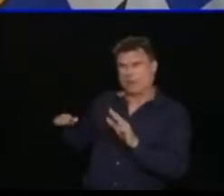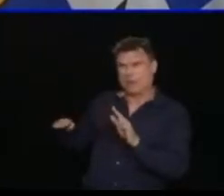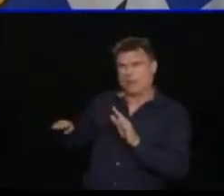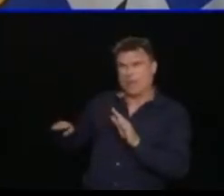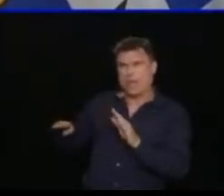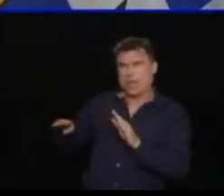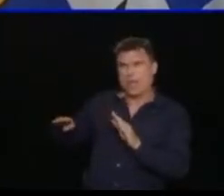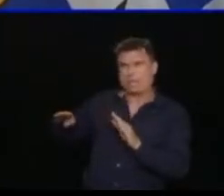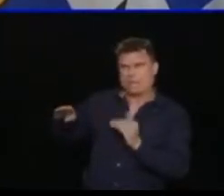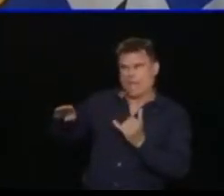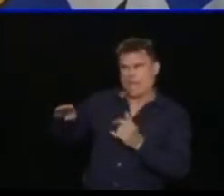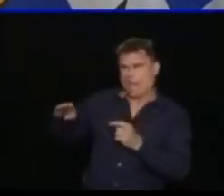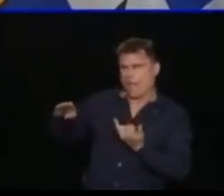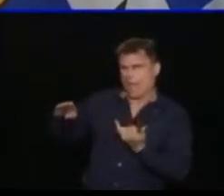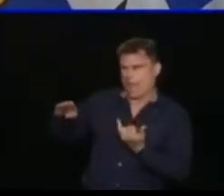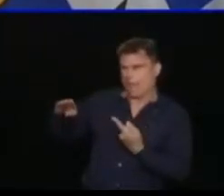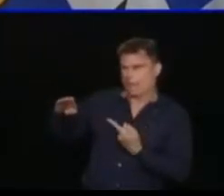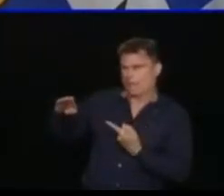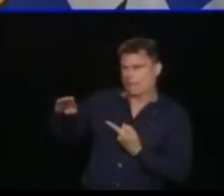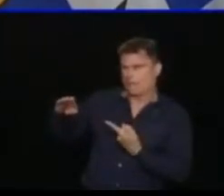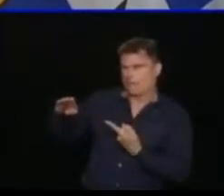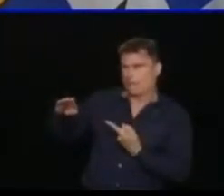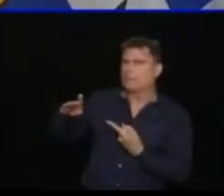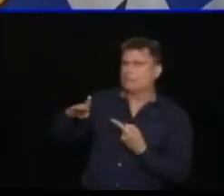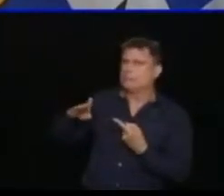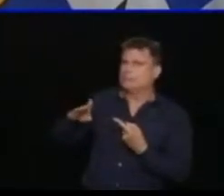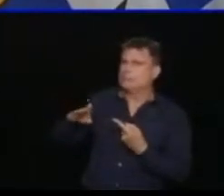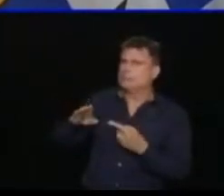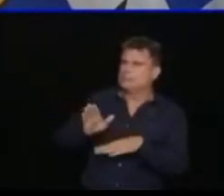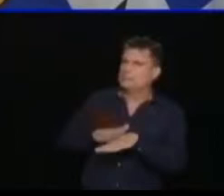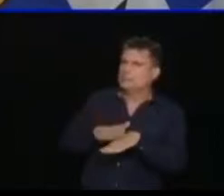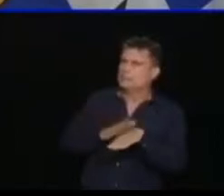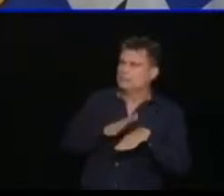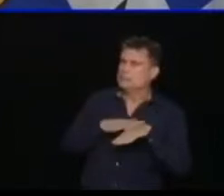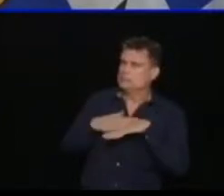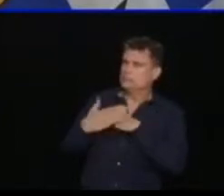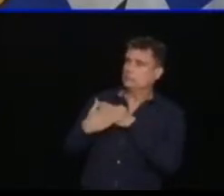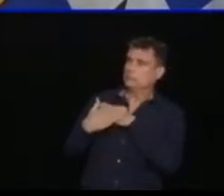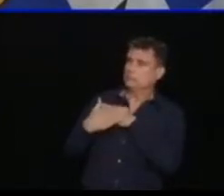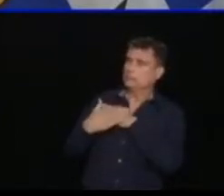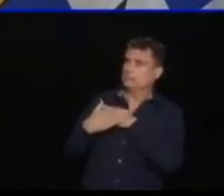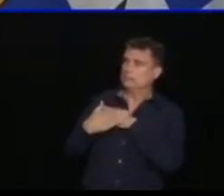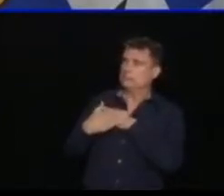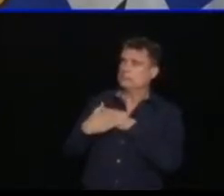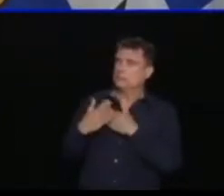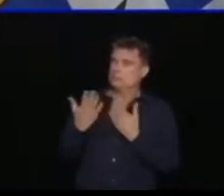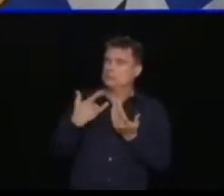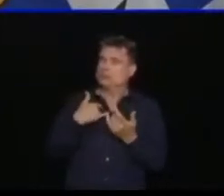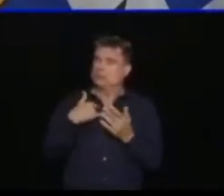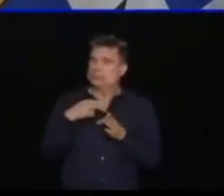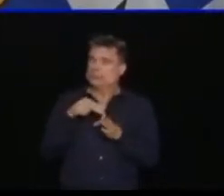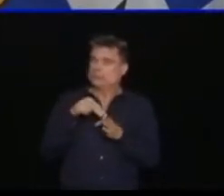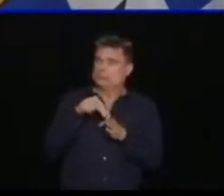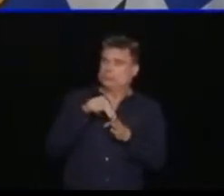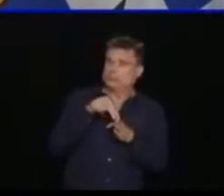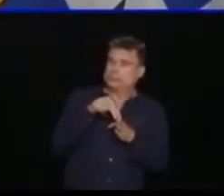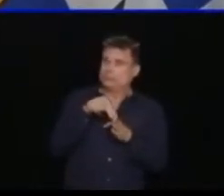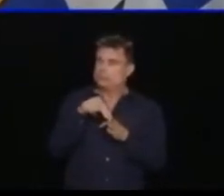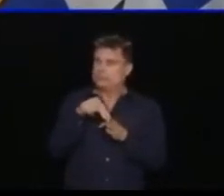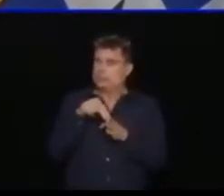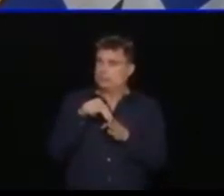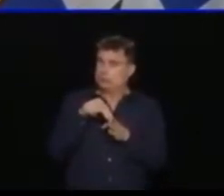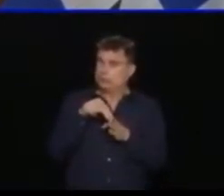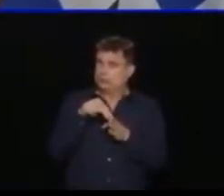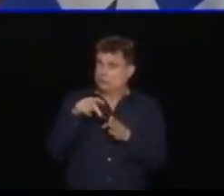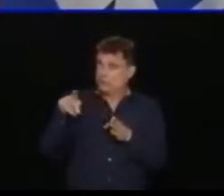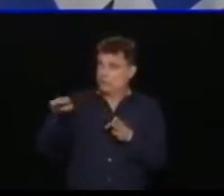果我们放松，这个曲线就会往上走。 That might go up, but is in our hands to control. 那么，同时，这